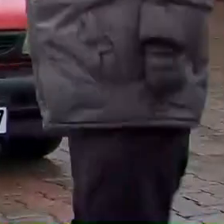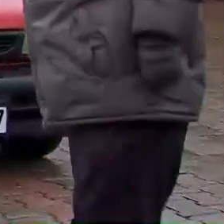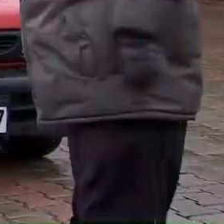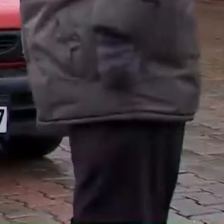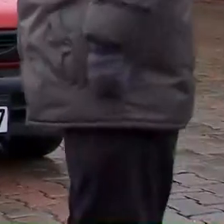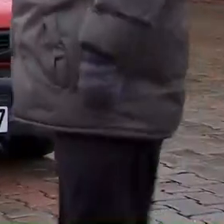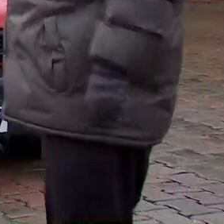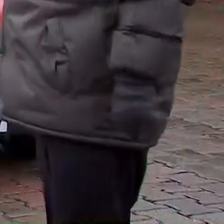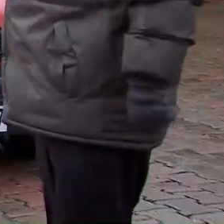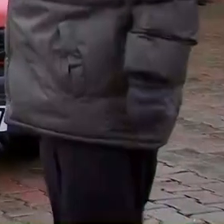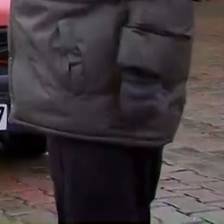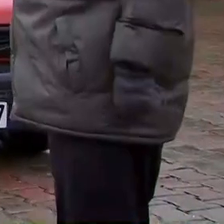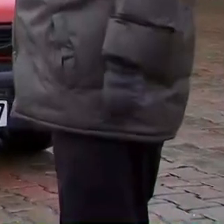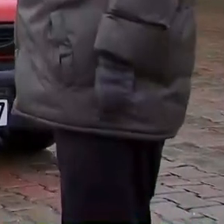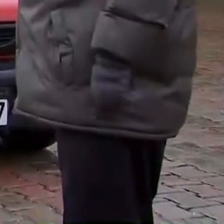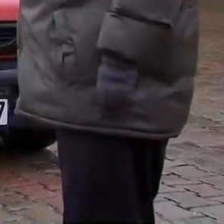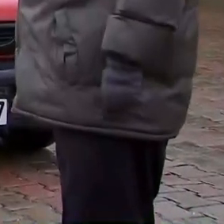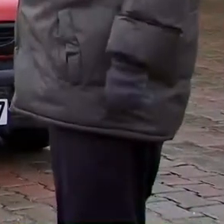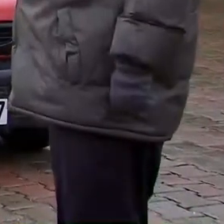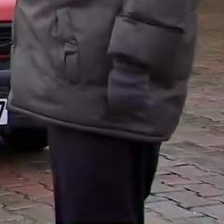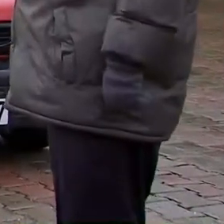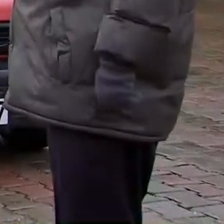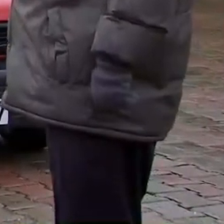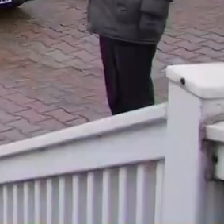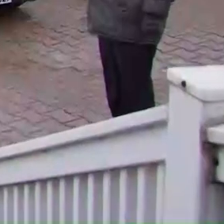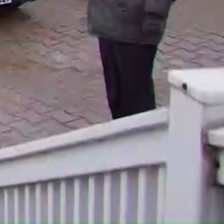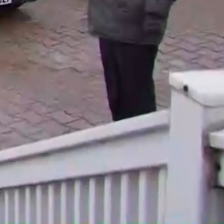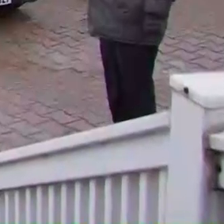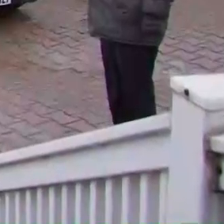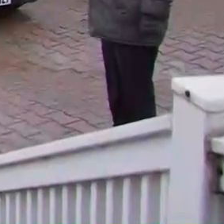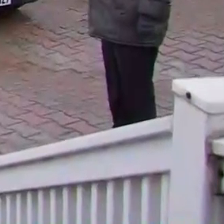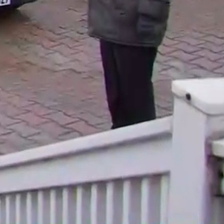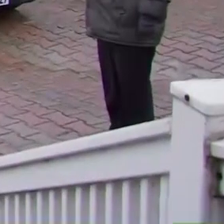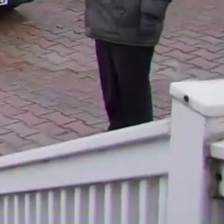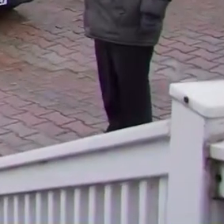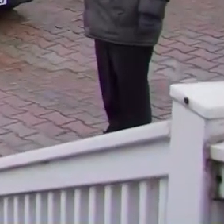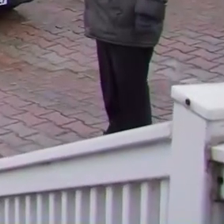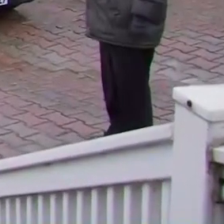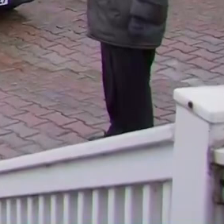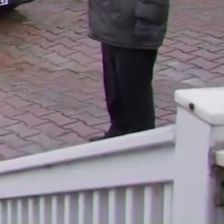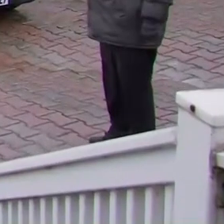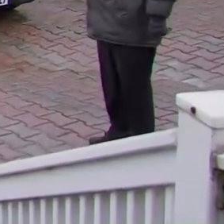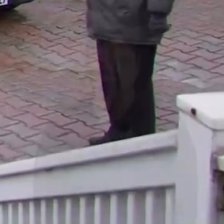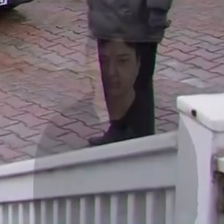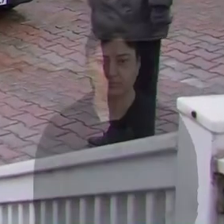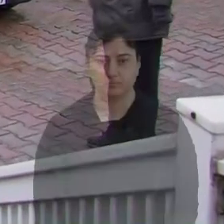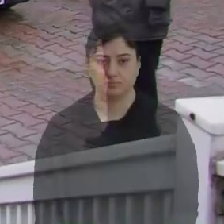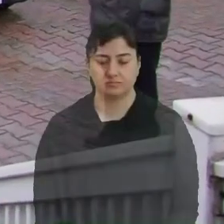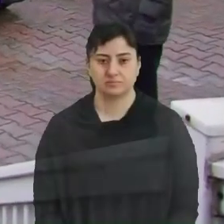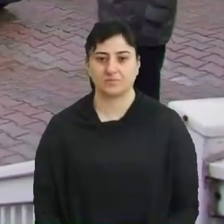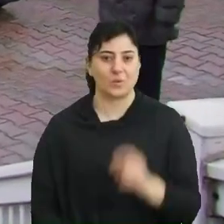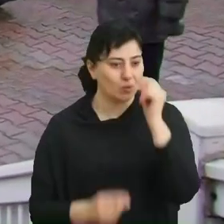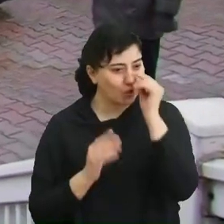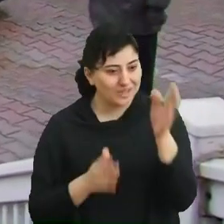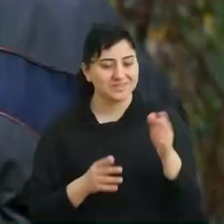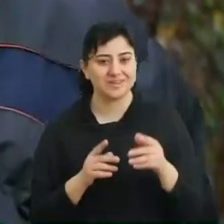çerçeveye alınmış nazar boncuğu resmi. Altında ve üstünde maşallah yazısı. Badire ile Mahmut kamyonetten indiler. Kolay gelsin